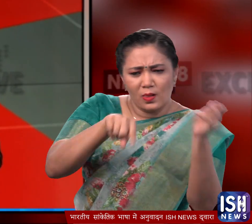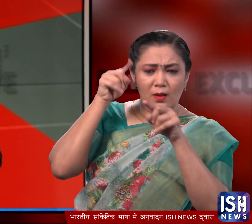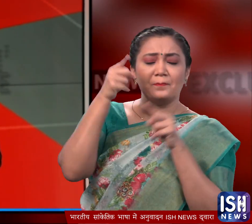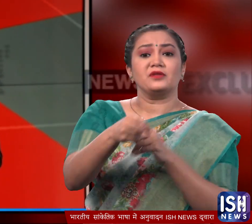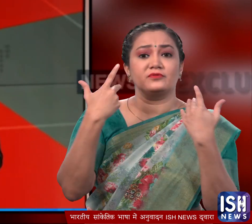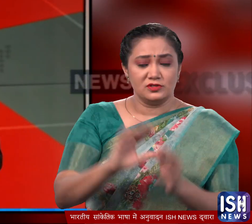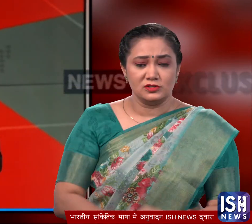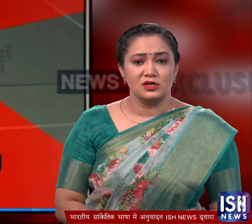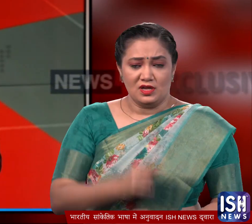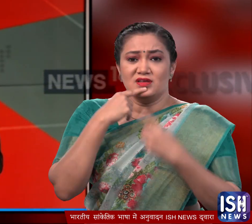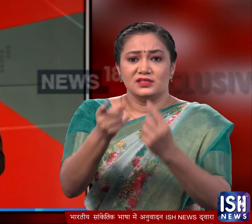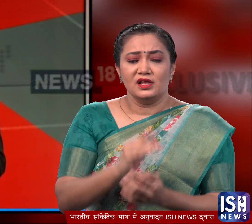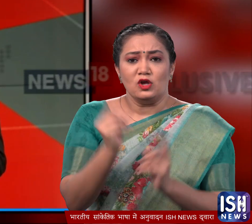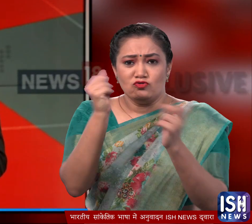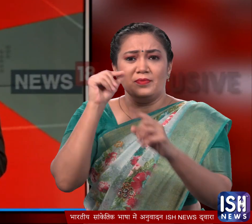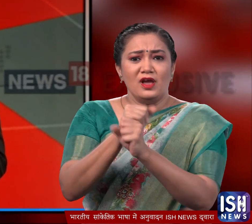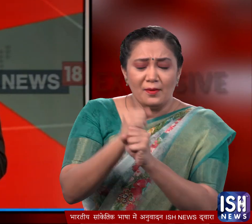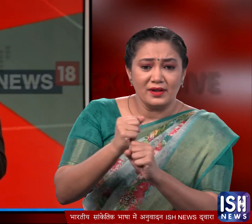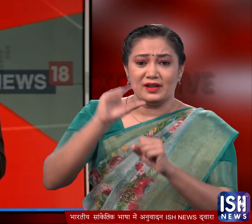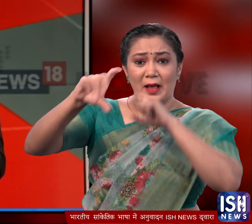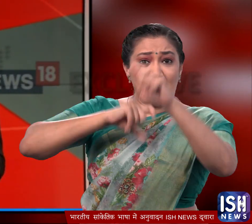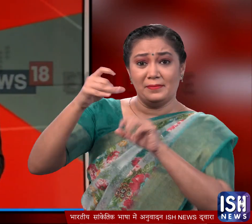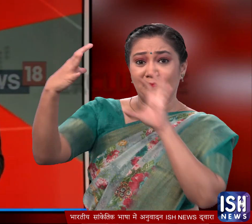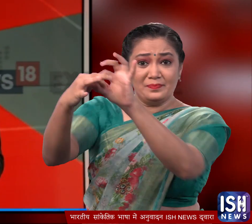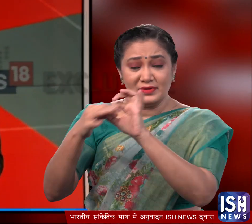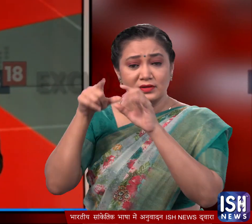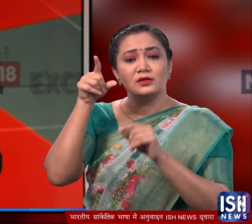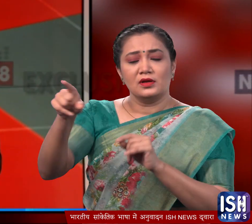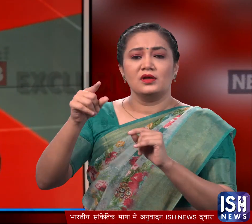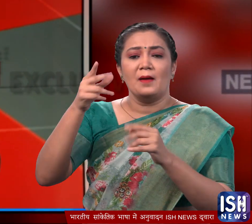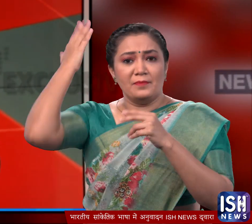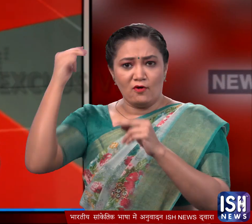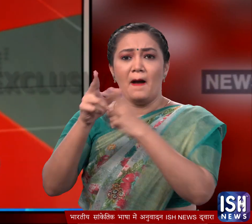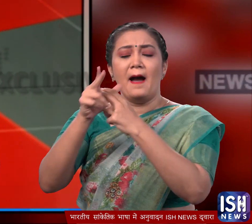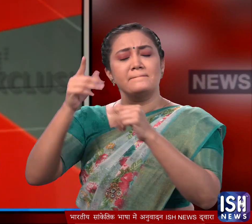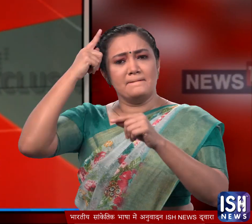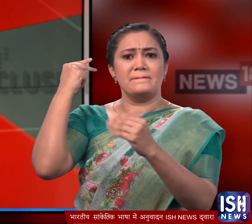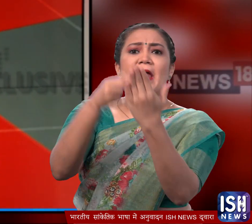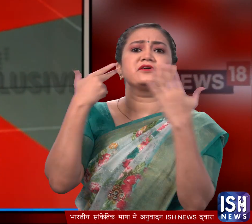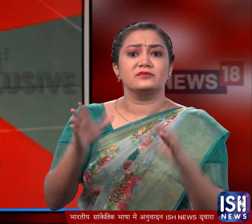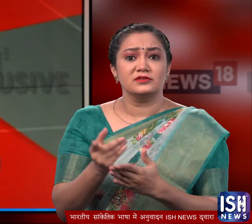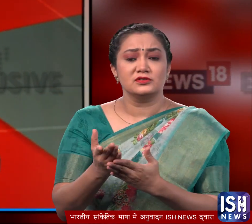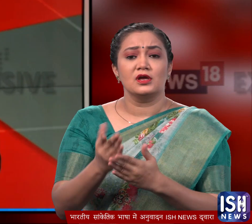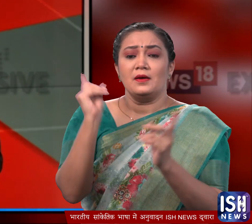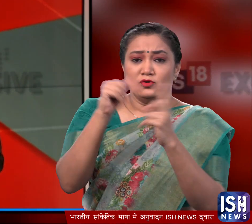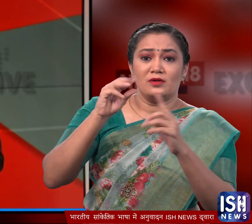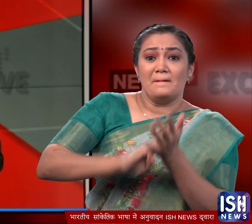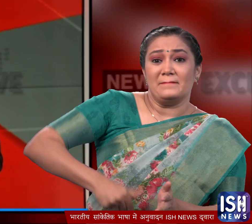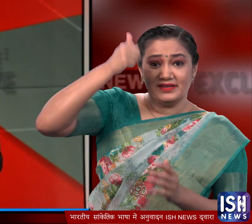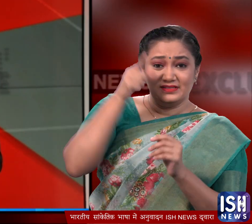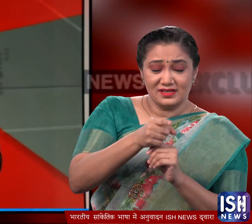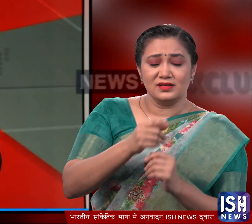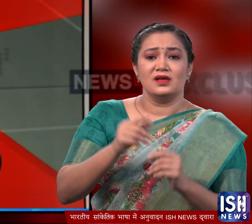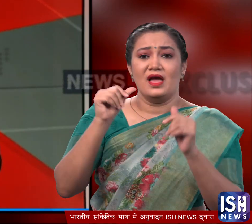घोटाले का आरोप लगाया और दावा किया कि यूपी सरकार ने जिस कंपनी को ठेका दिया उसे सेना ब्लैकलिस्ट कर चुकी, जबकि यूपी के जल शक्ति